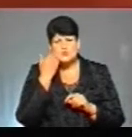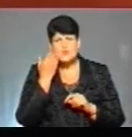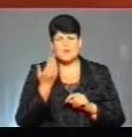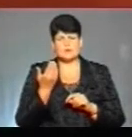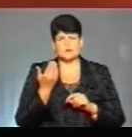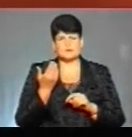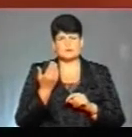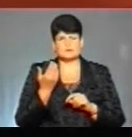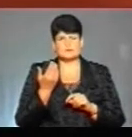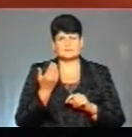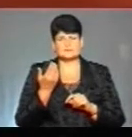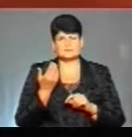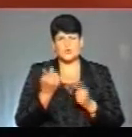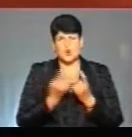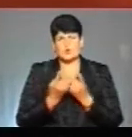перед